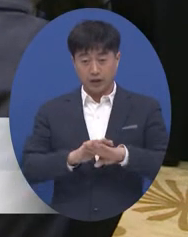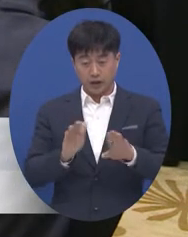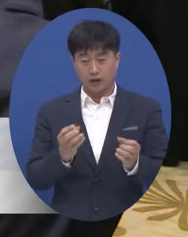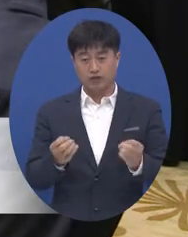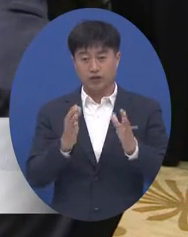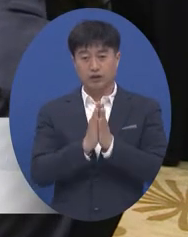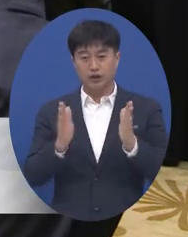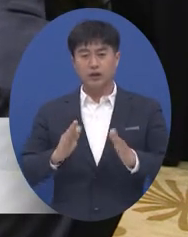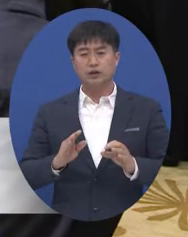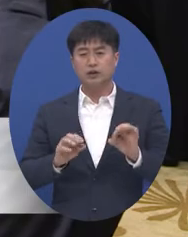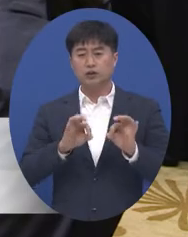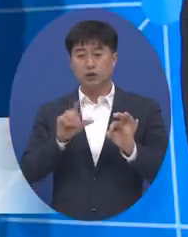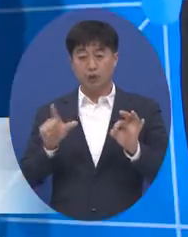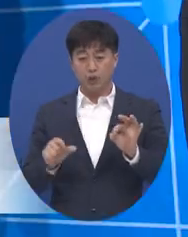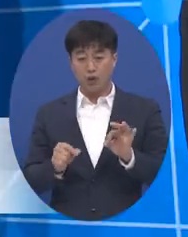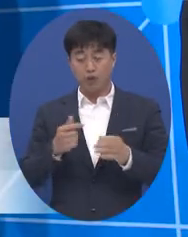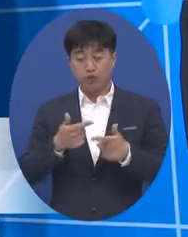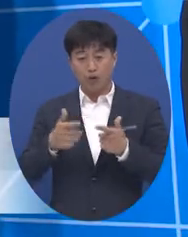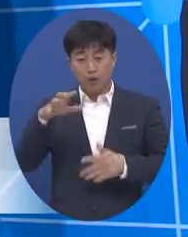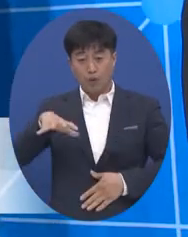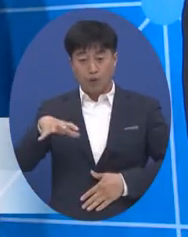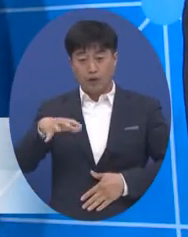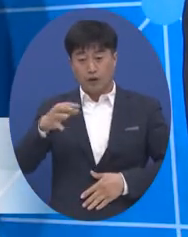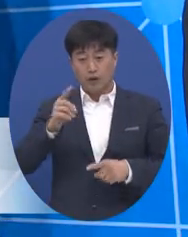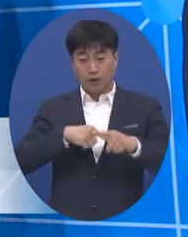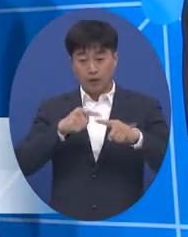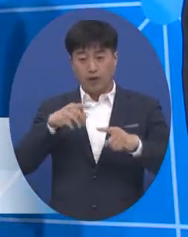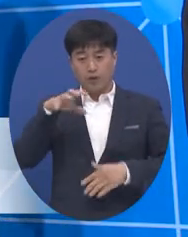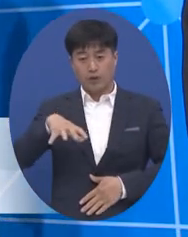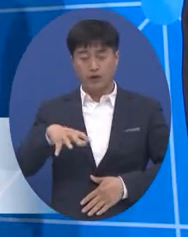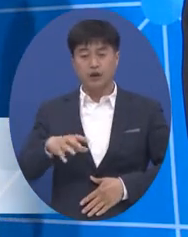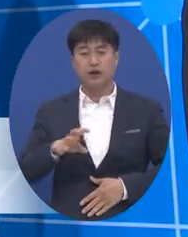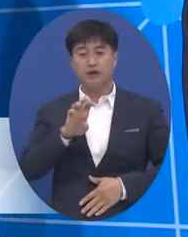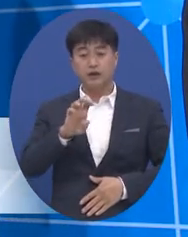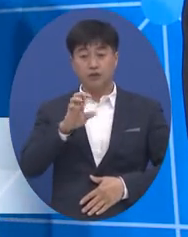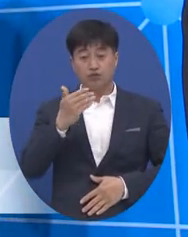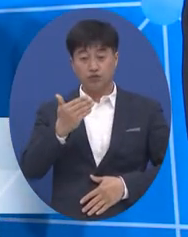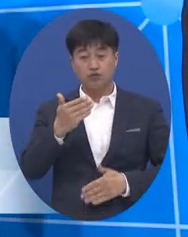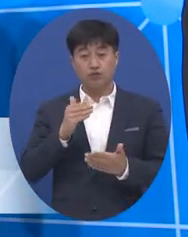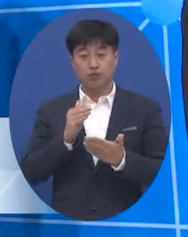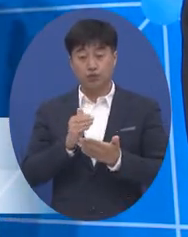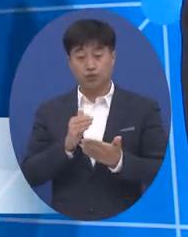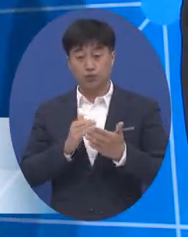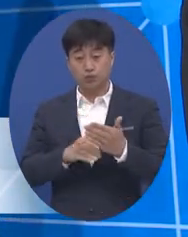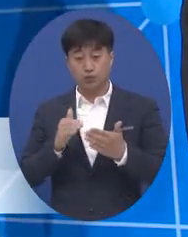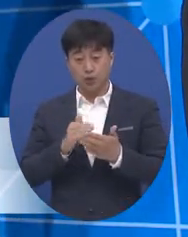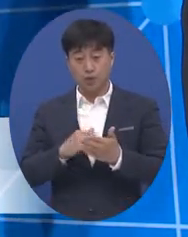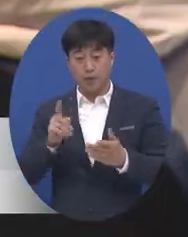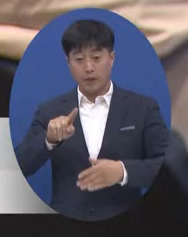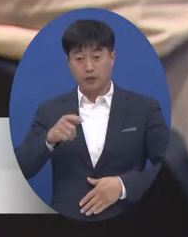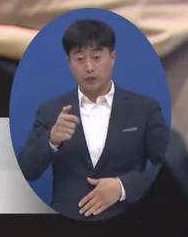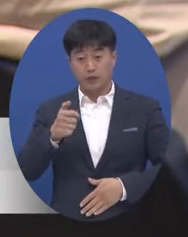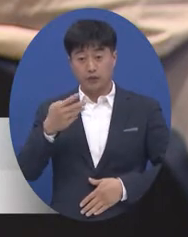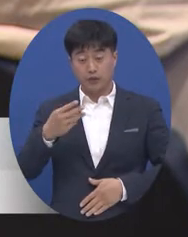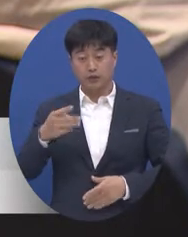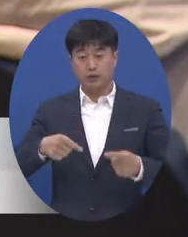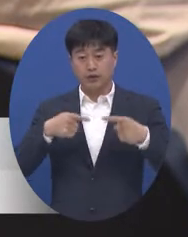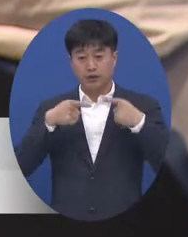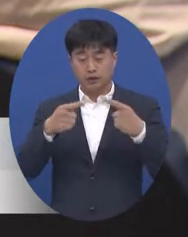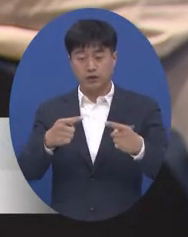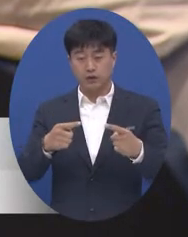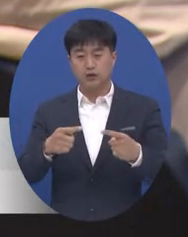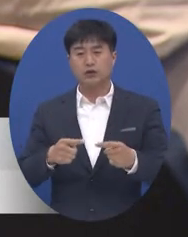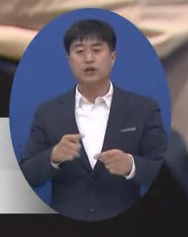10월 부산에서 열린 제54회 전국 힌링경기대회에서 49개 직종에 153명의 선수가 출전해 금메달